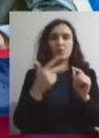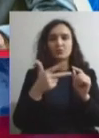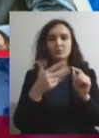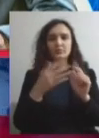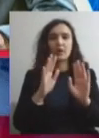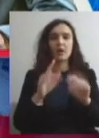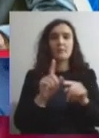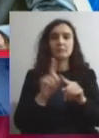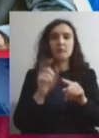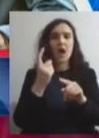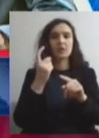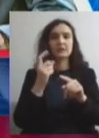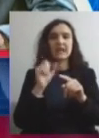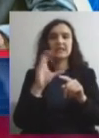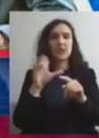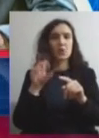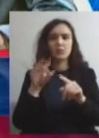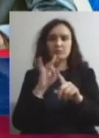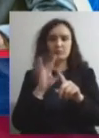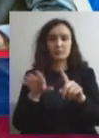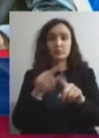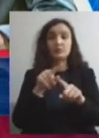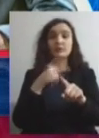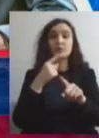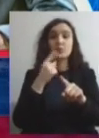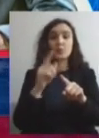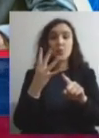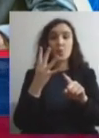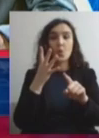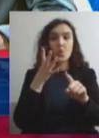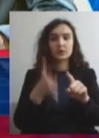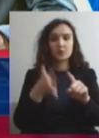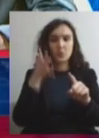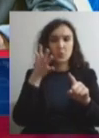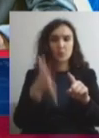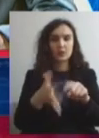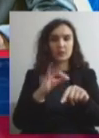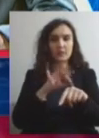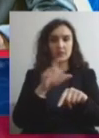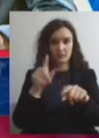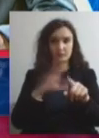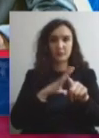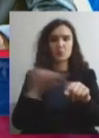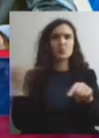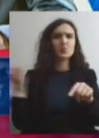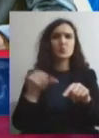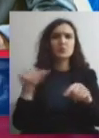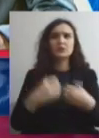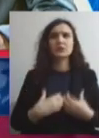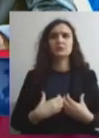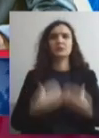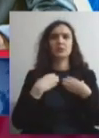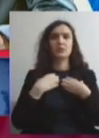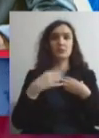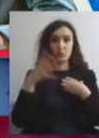ასევე ყველაზე ცუდი სცენარით ვარაუდობდით, 4-დან 5000-მდე პაციენტსაც კი ყველაზე ცუდი სცენარის შემთხვევაში, ესეც მოიხსნა ალბათ